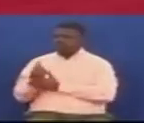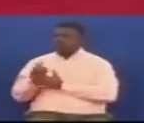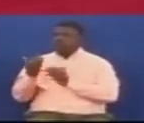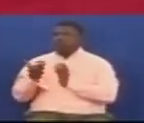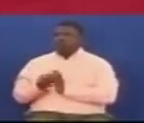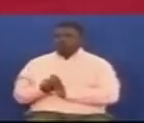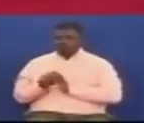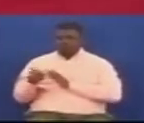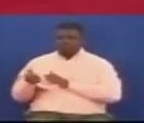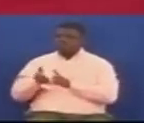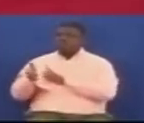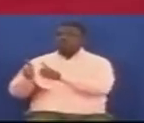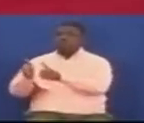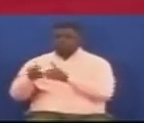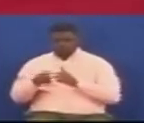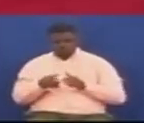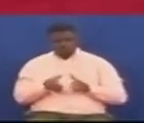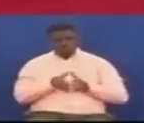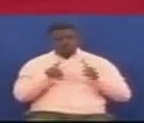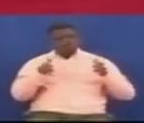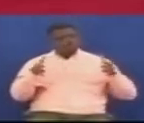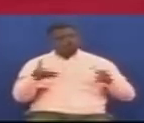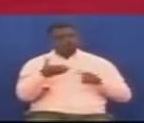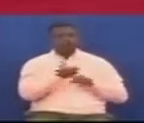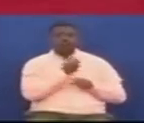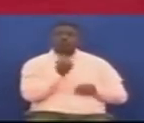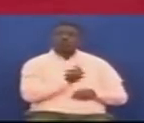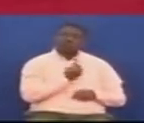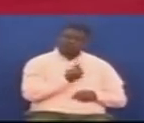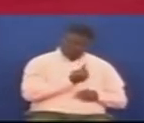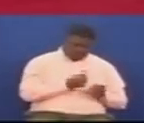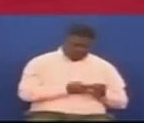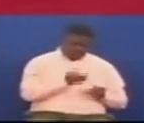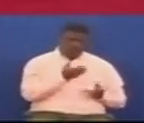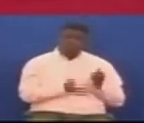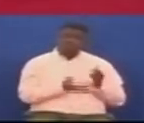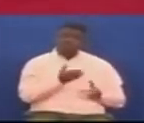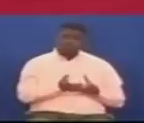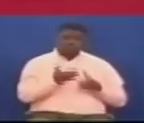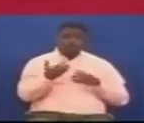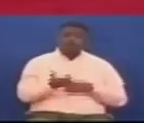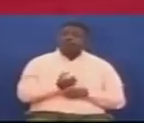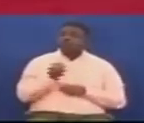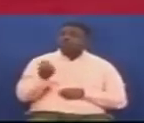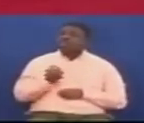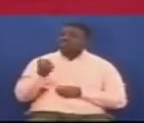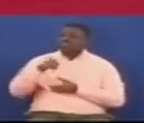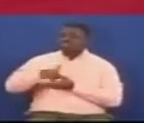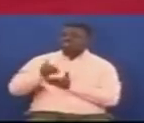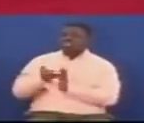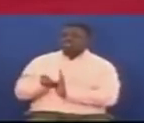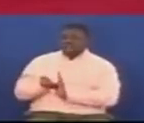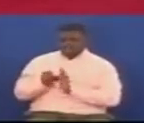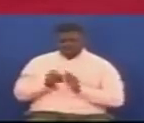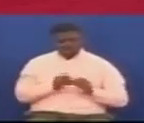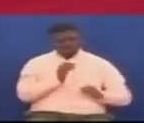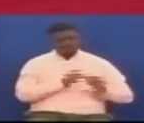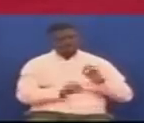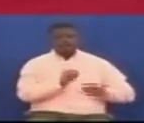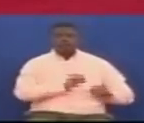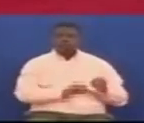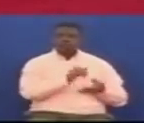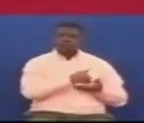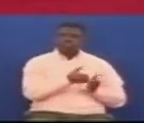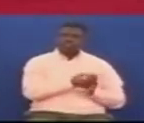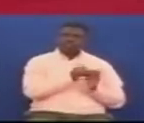mfumo na ukubwa wa pato la taifa, viwango vya ukuaji wa pato la taifa kisekta, mchango wa sekta mbalimbali katika pato